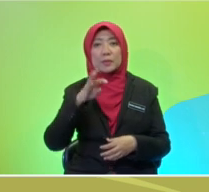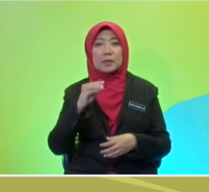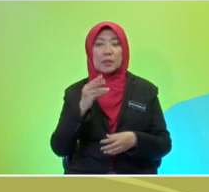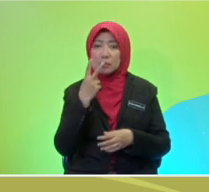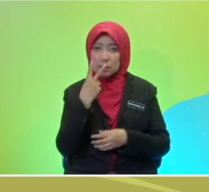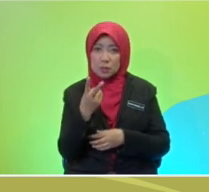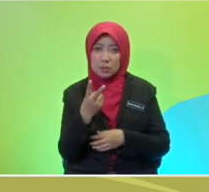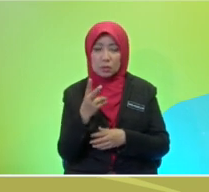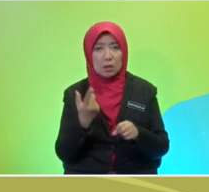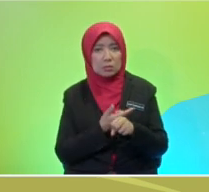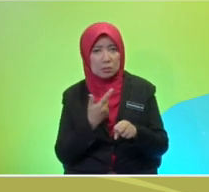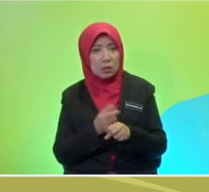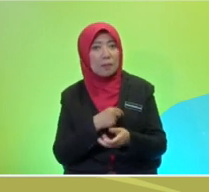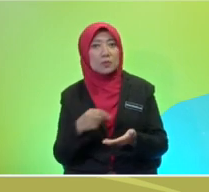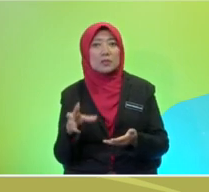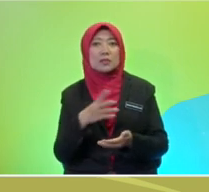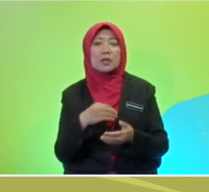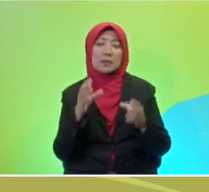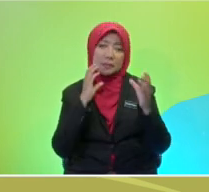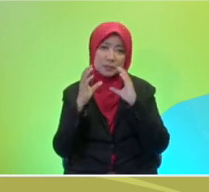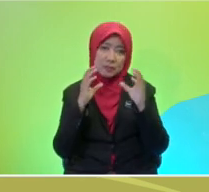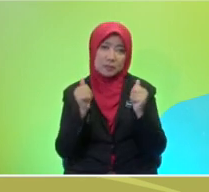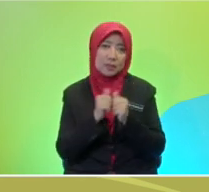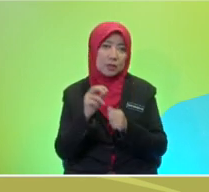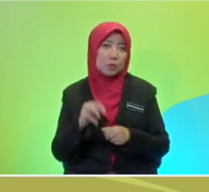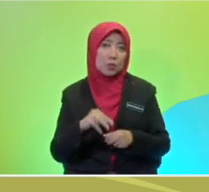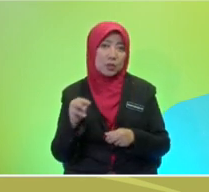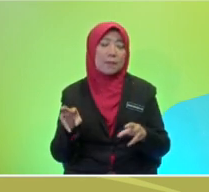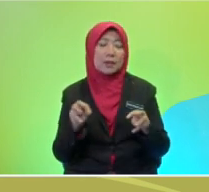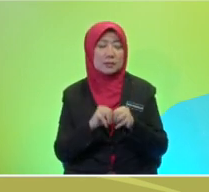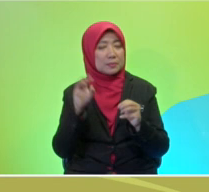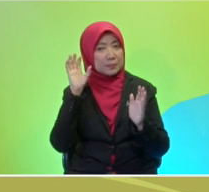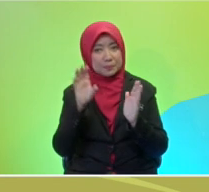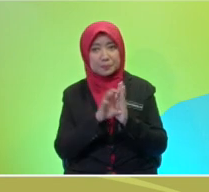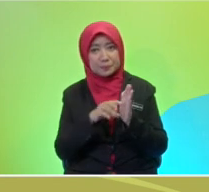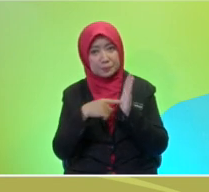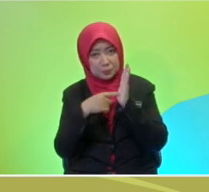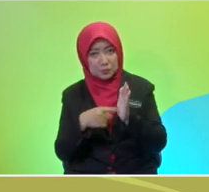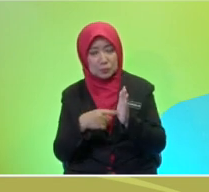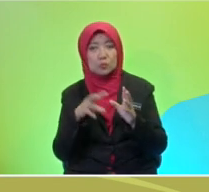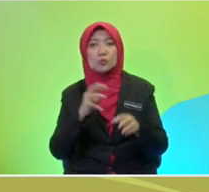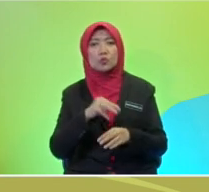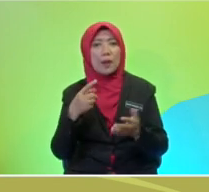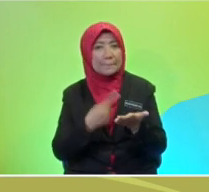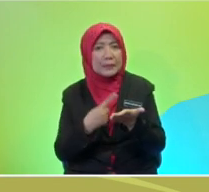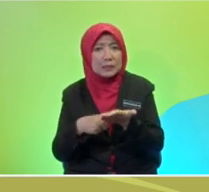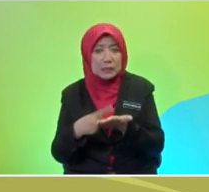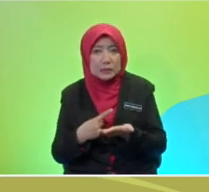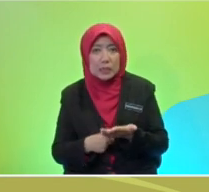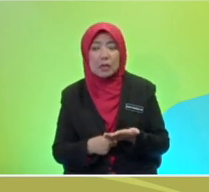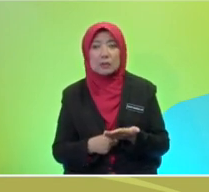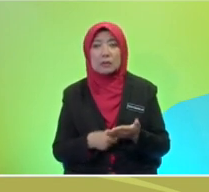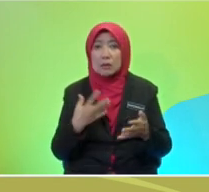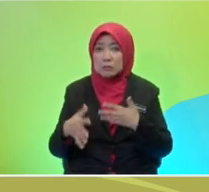penghasian nanti yang tertulis dan juga lisan Seperti contohnya Tunjukkan disitulah murid berbincang perbincangan nih Oke